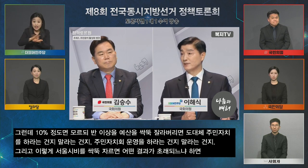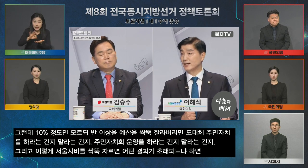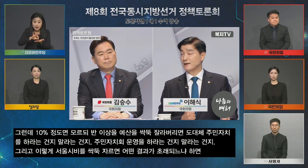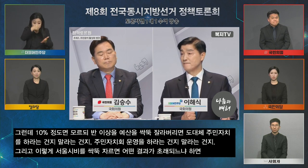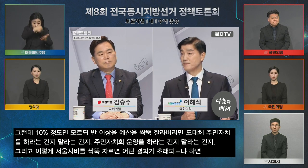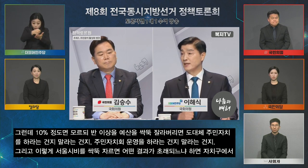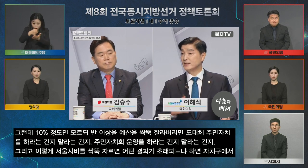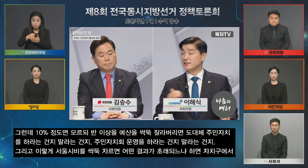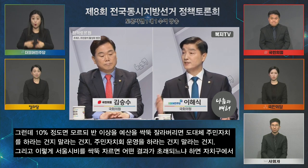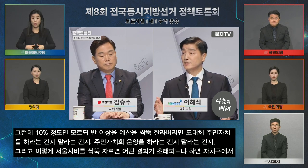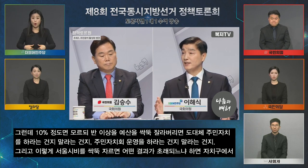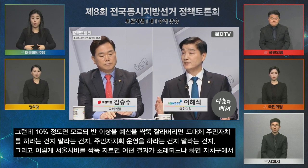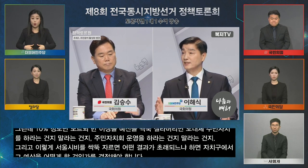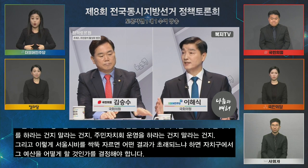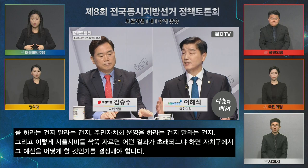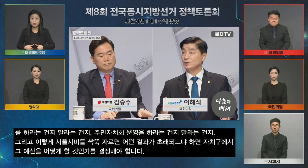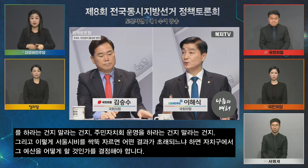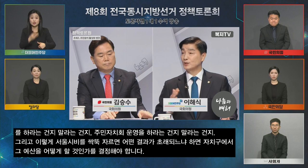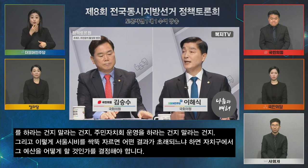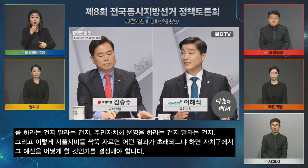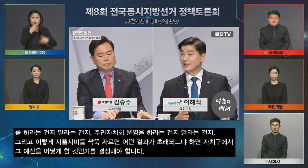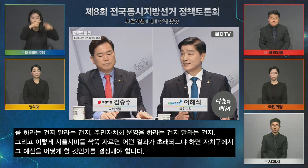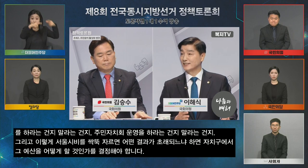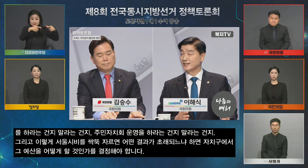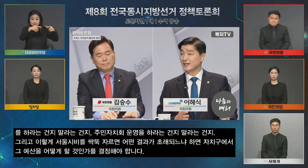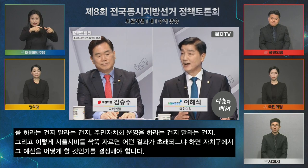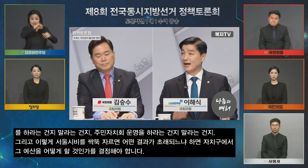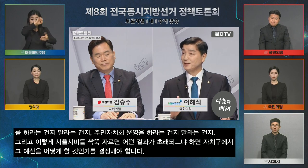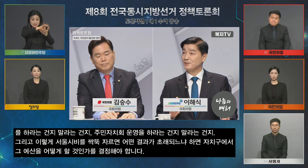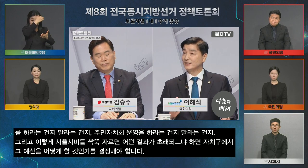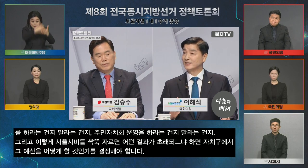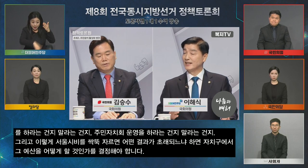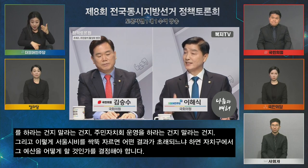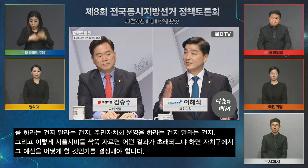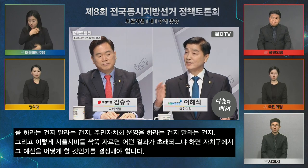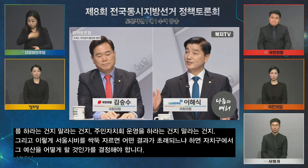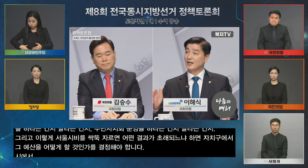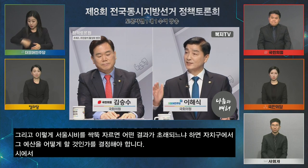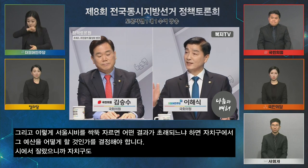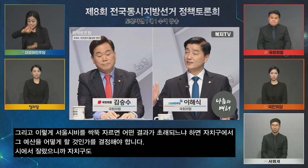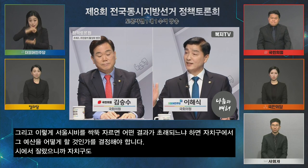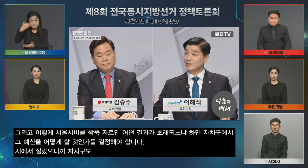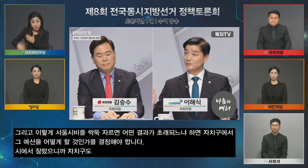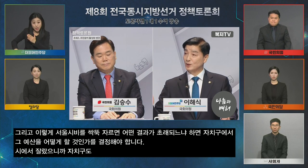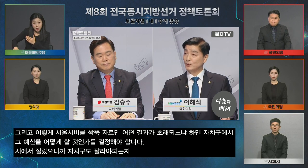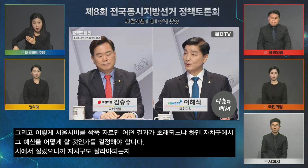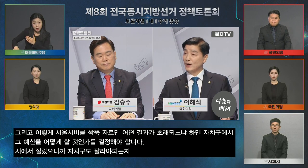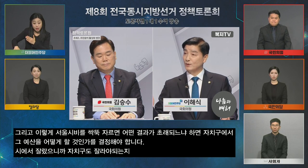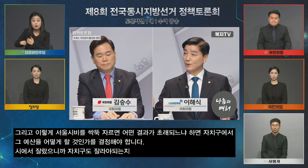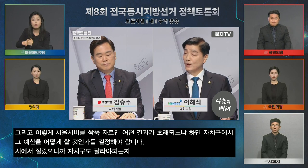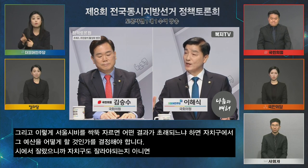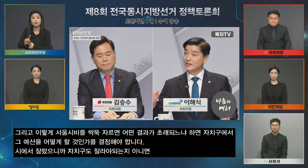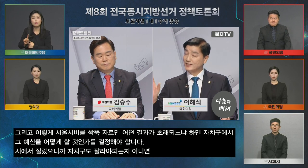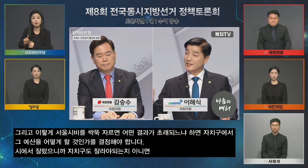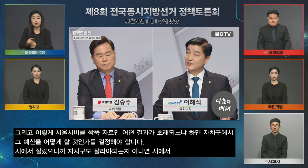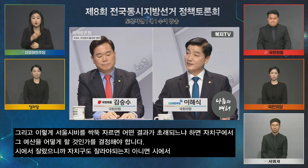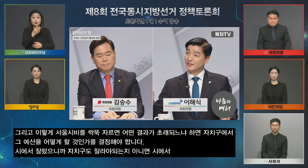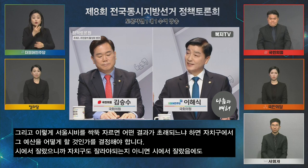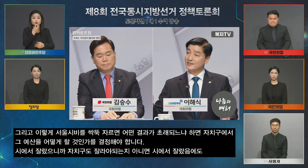결정해야 됩니다. 시에서 잘랐으니까 자치구도 잘라야 되는지 아니면 시에서 잘랐음에도 불구하고